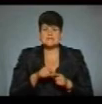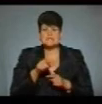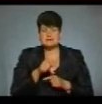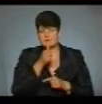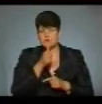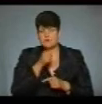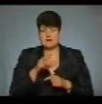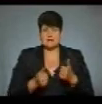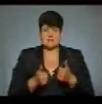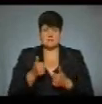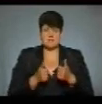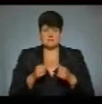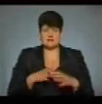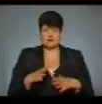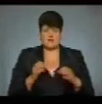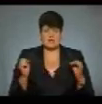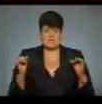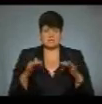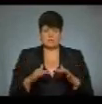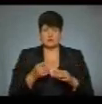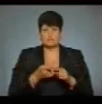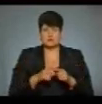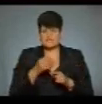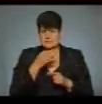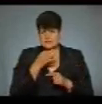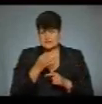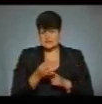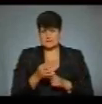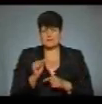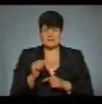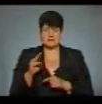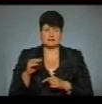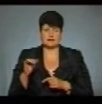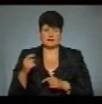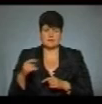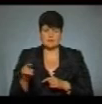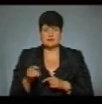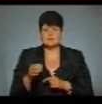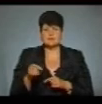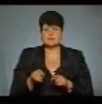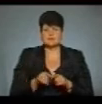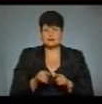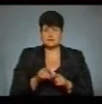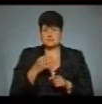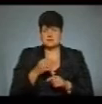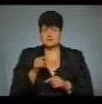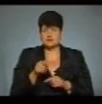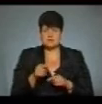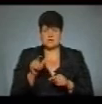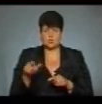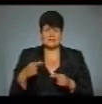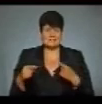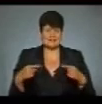під час тренувальних зборів. Про це повідомив прес-секретар «Ниви» Андрій Тихий. Також додав, що нові гравці – це люди з різних